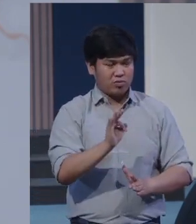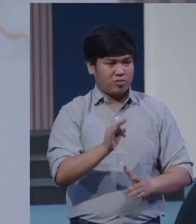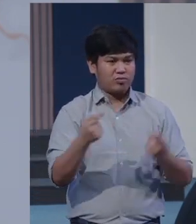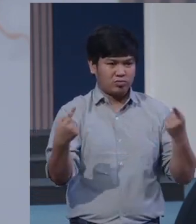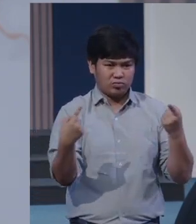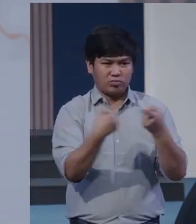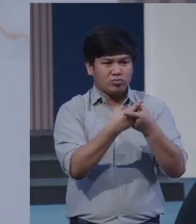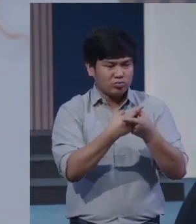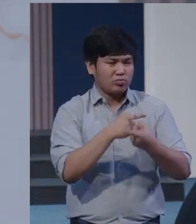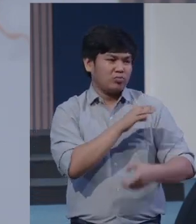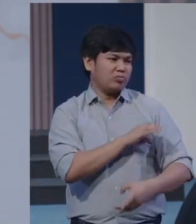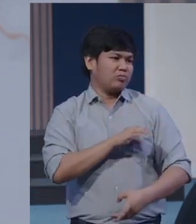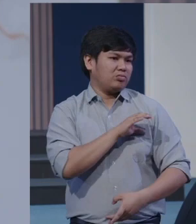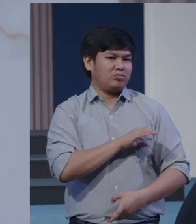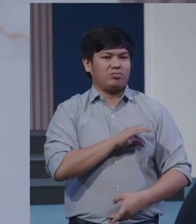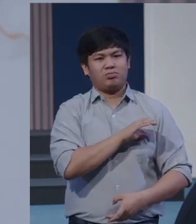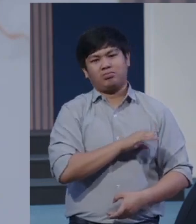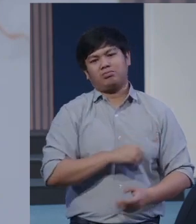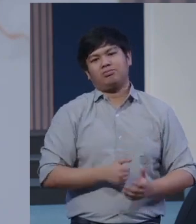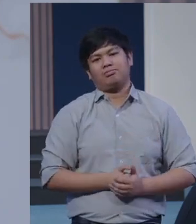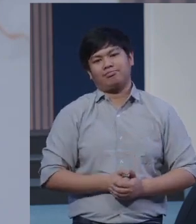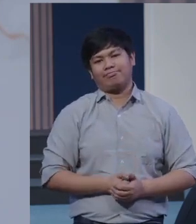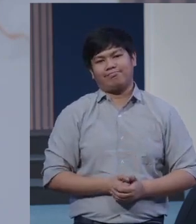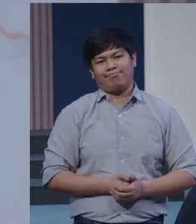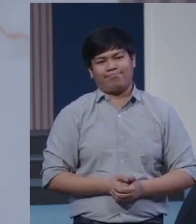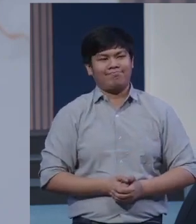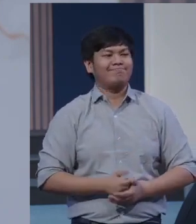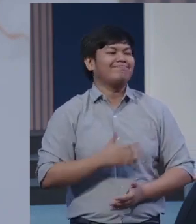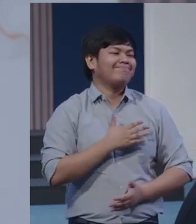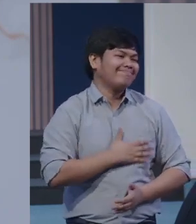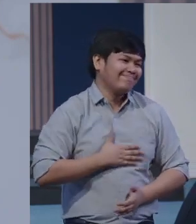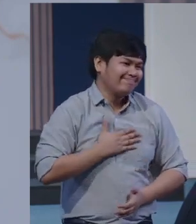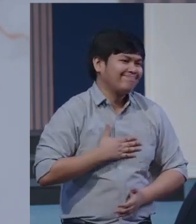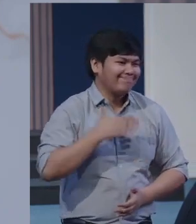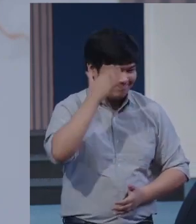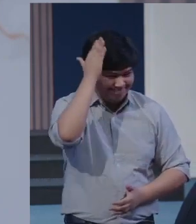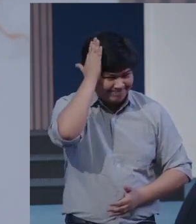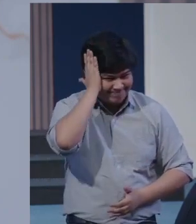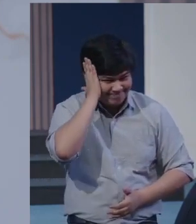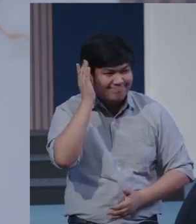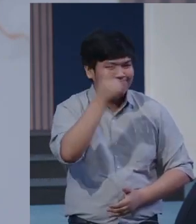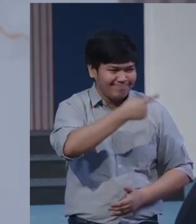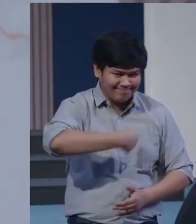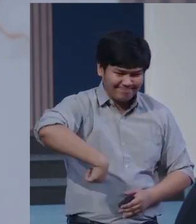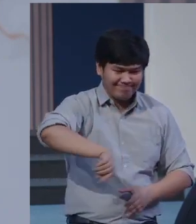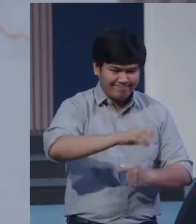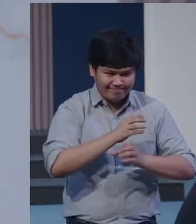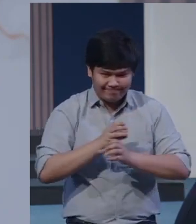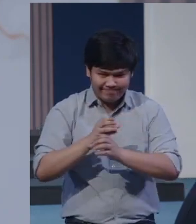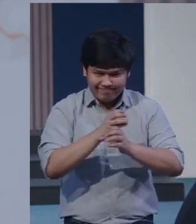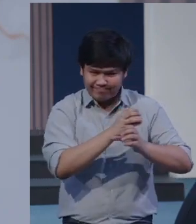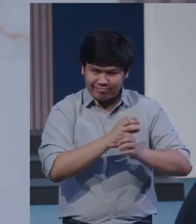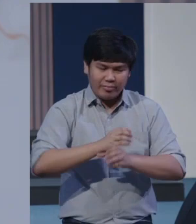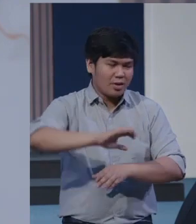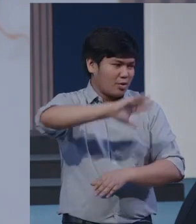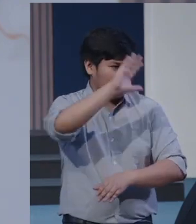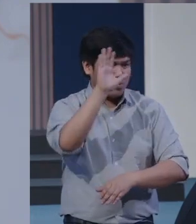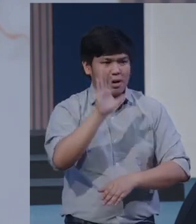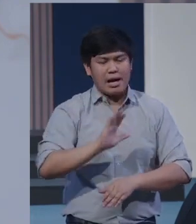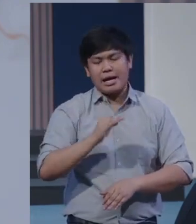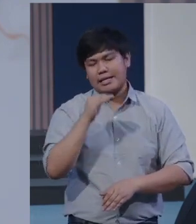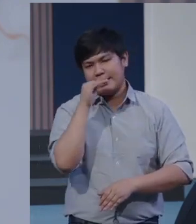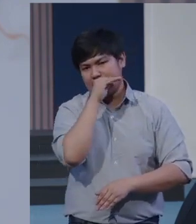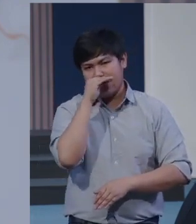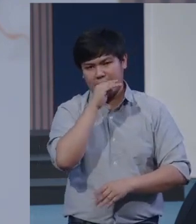mga kapatid kailangan maging mas conscious tayo do not lie one to another but Speak the